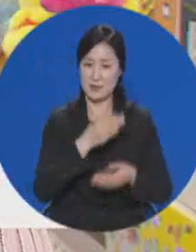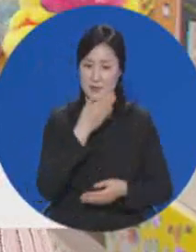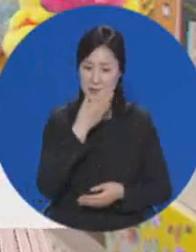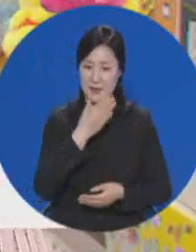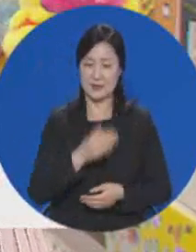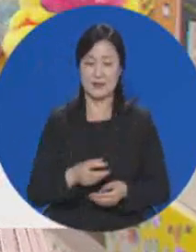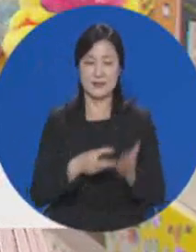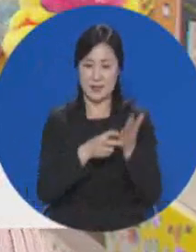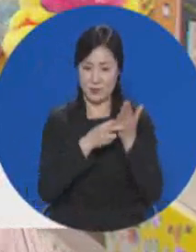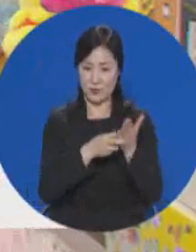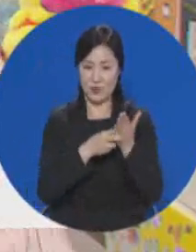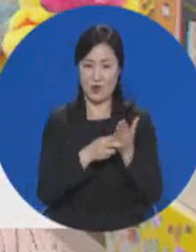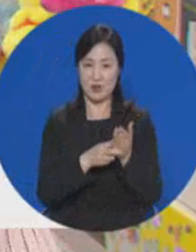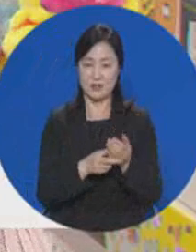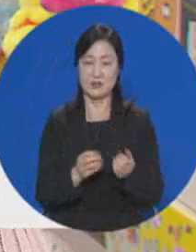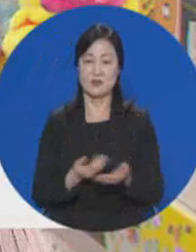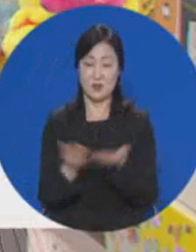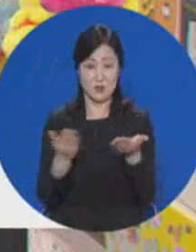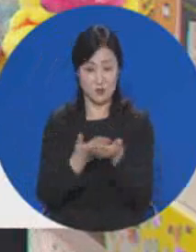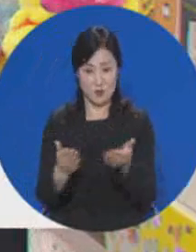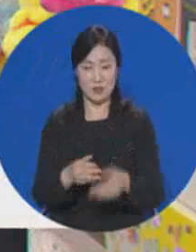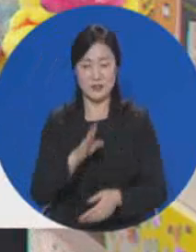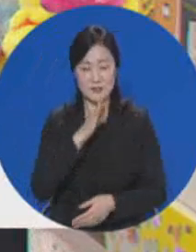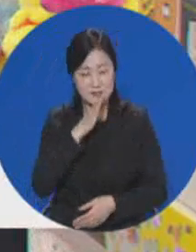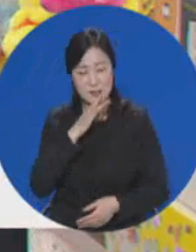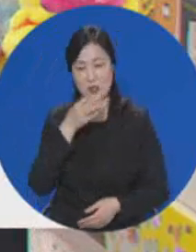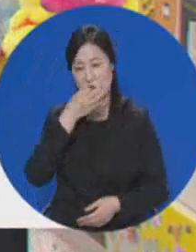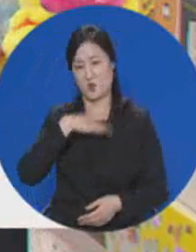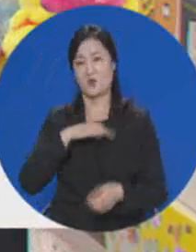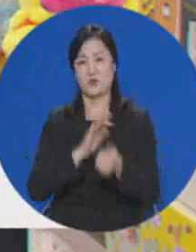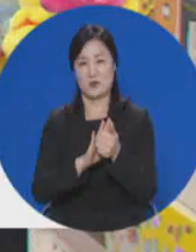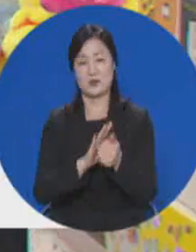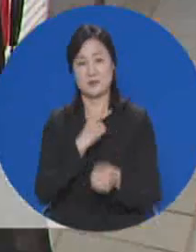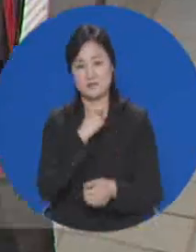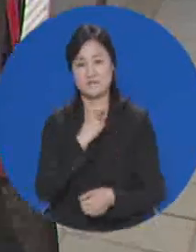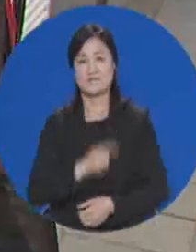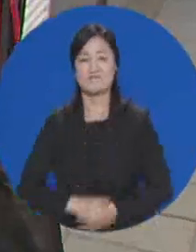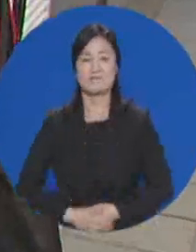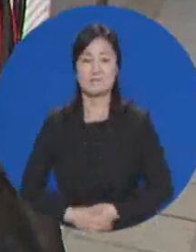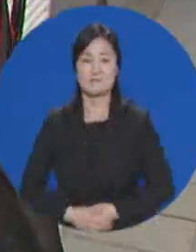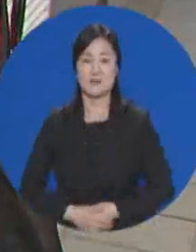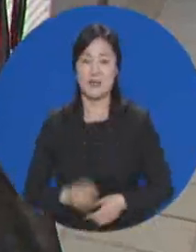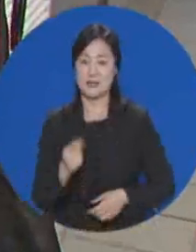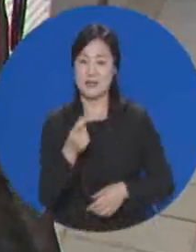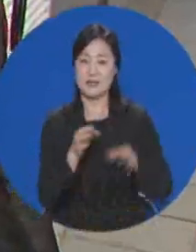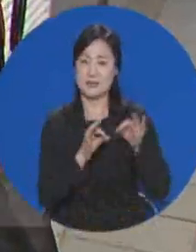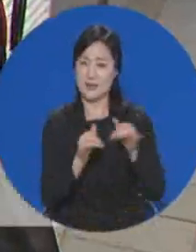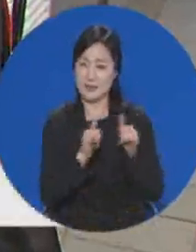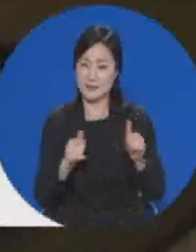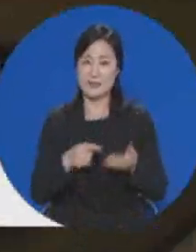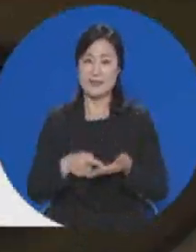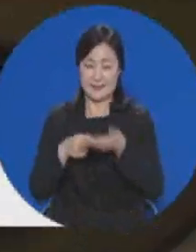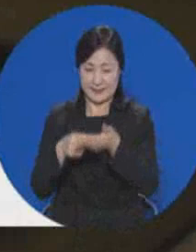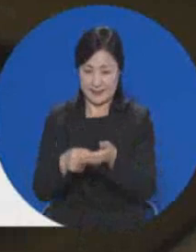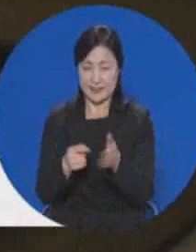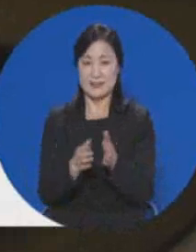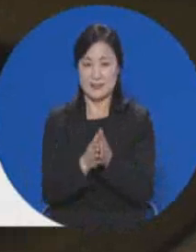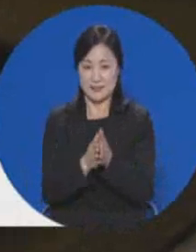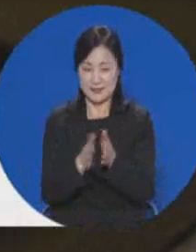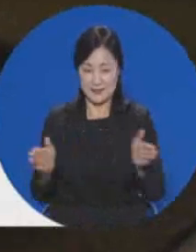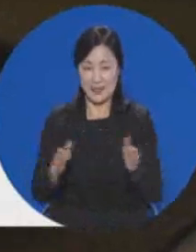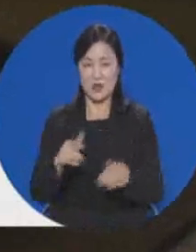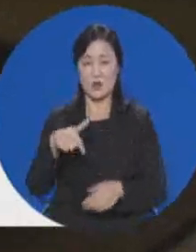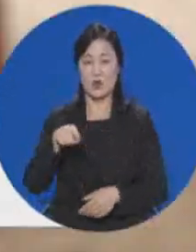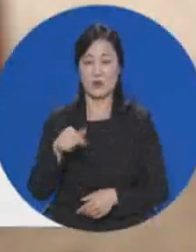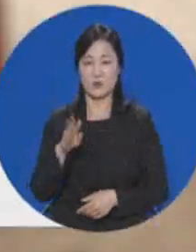있도록 상품권을 이제 지급해서 실질적인 도움이 되지 않을까. 소상공인들의 제안으로 시작된 이번